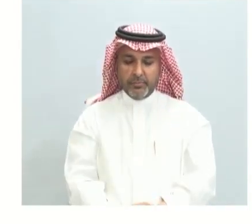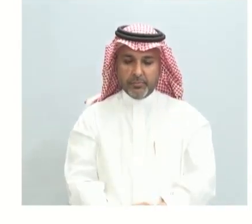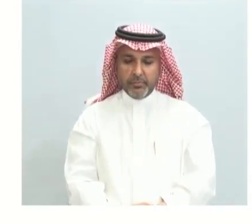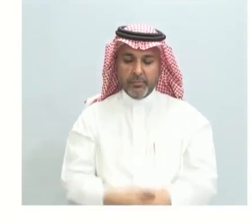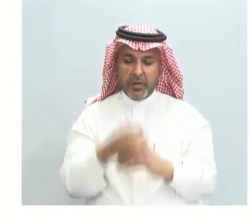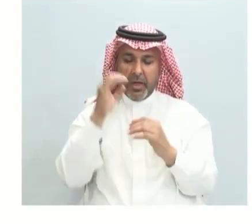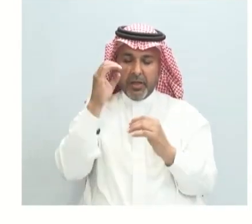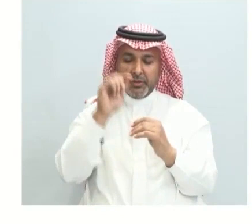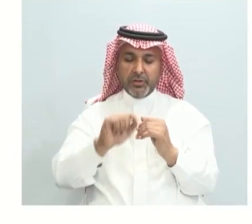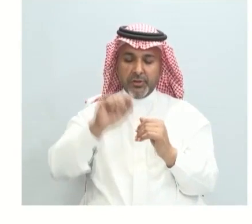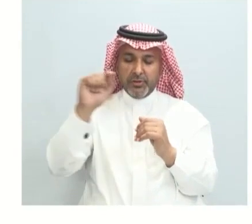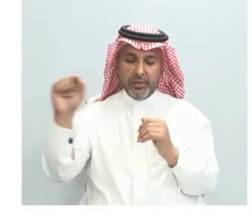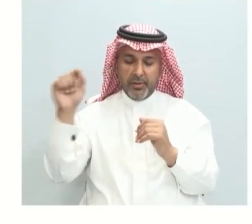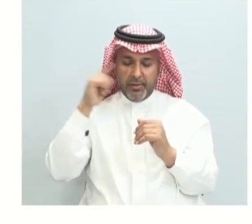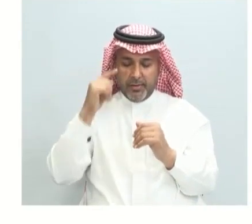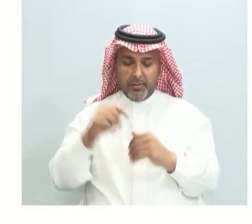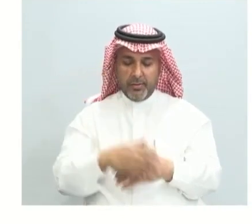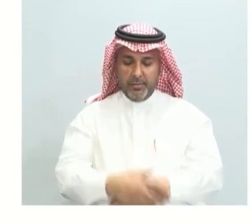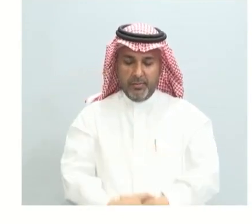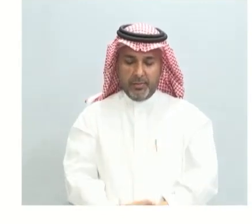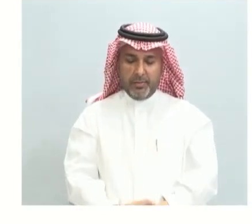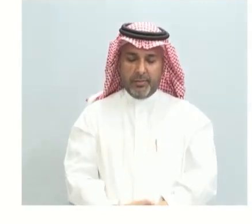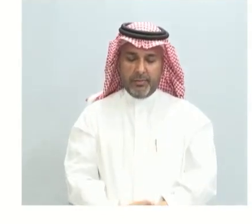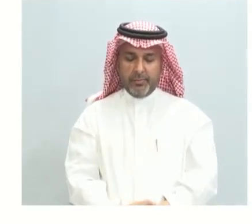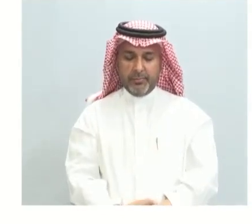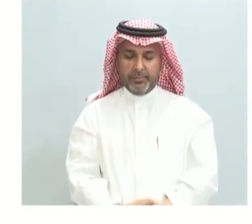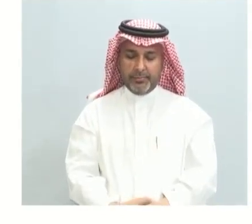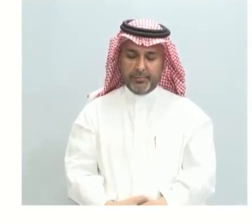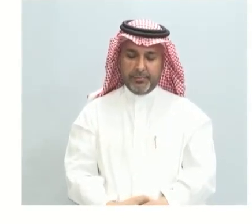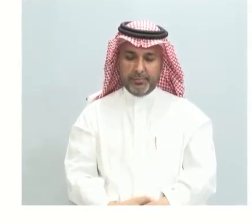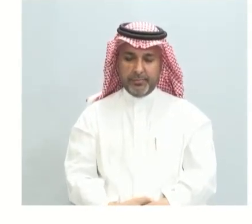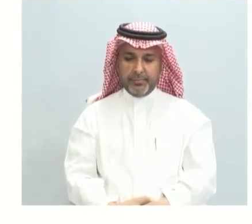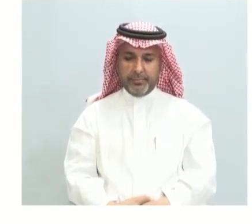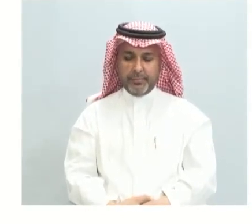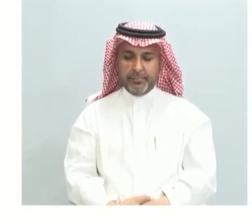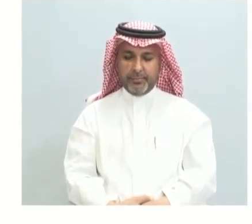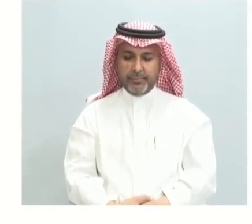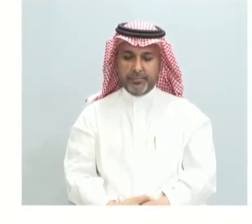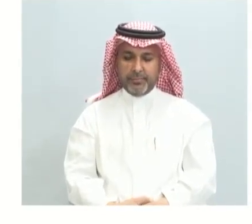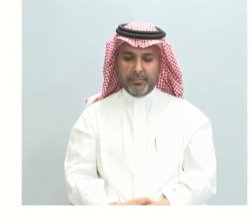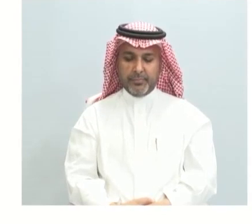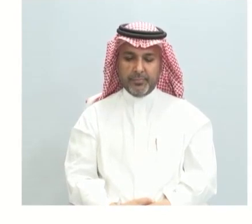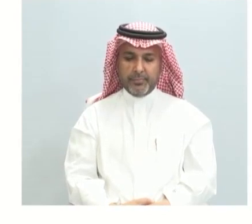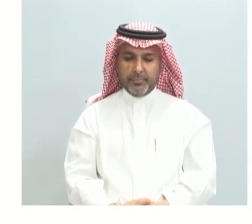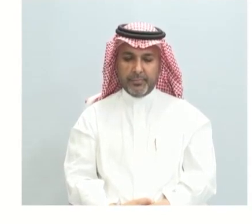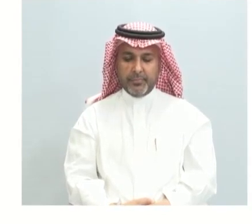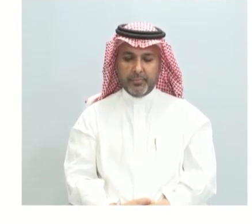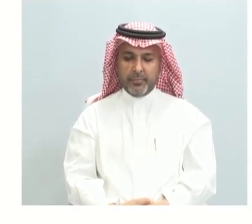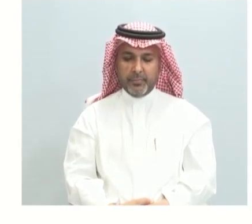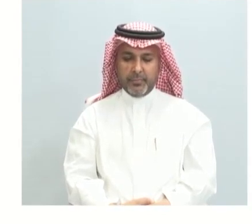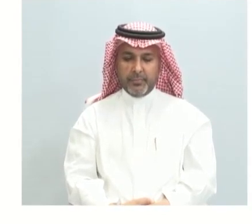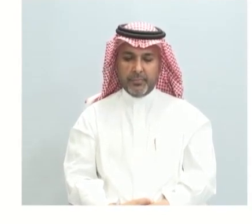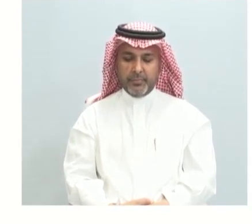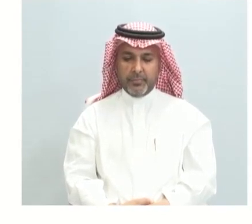زائدا سي تربيع ناقص 2 اي س في كوساين الزاويه ب بهذا الشكل وبالتالي